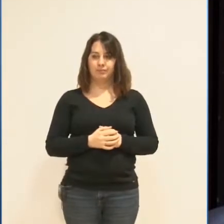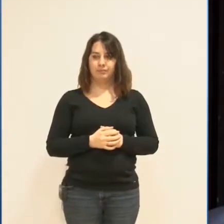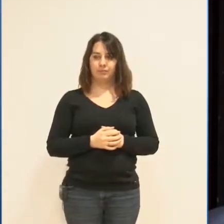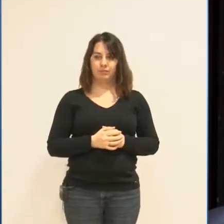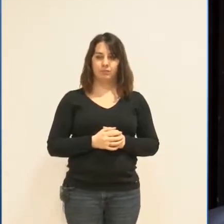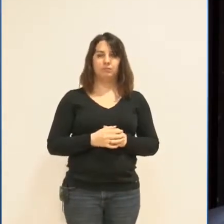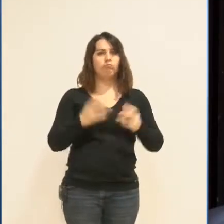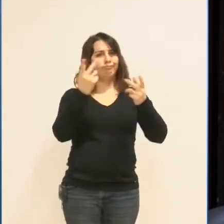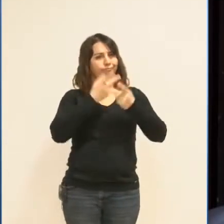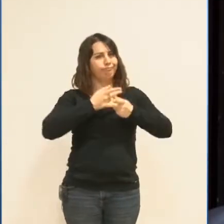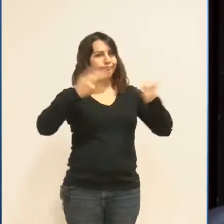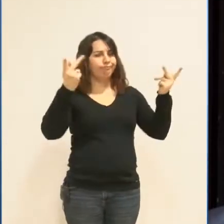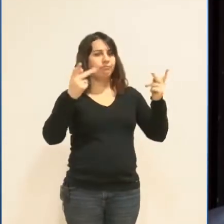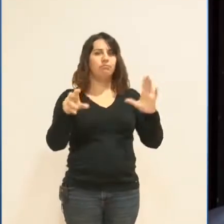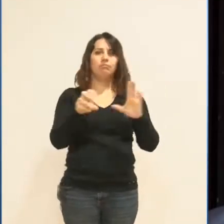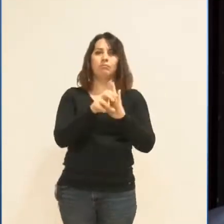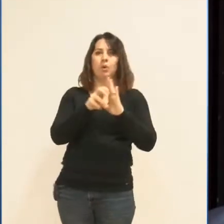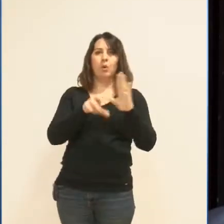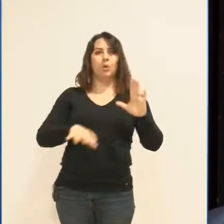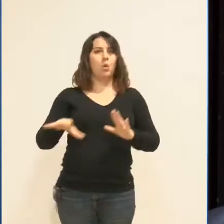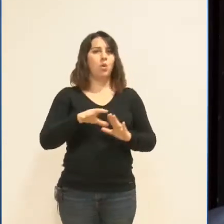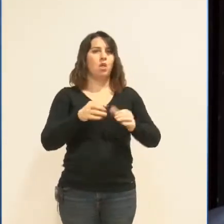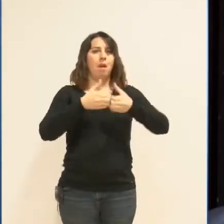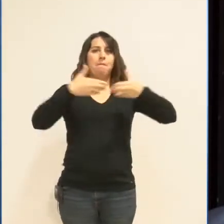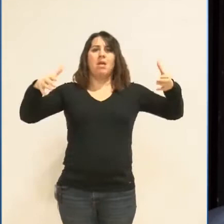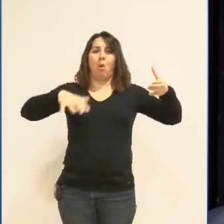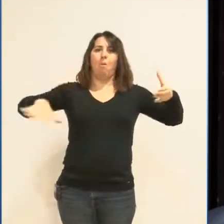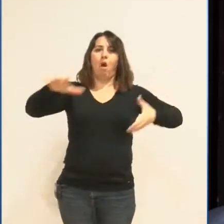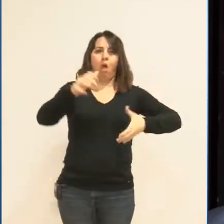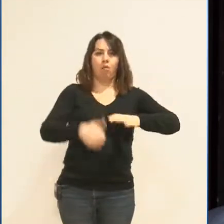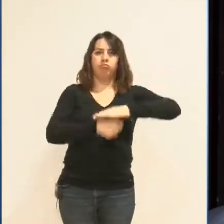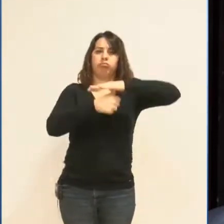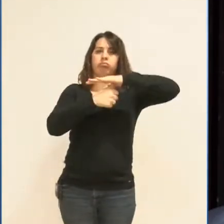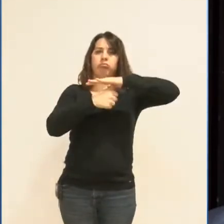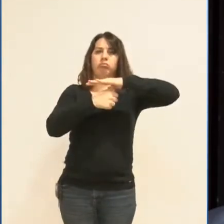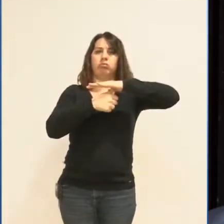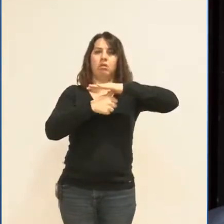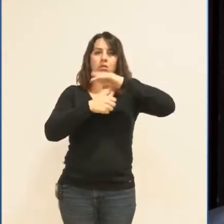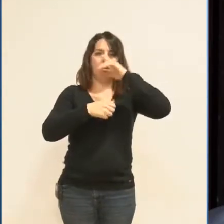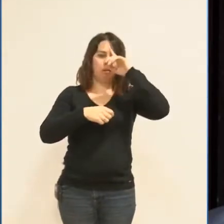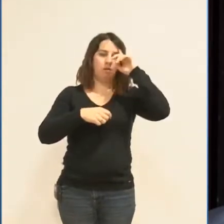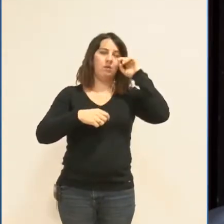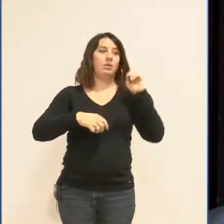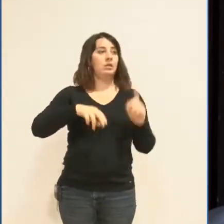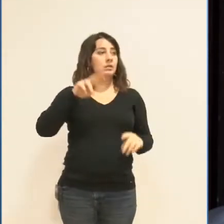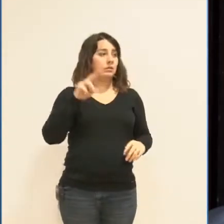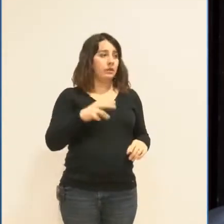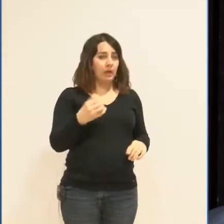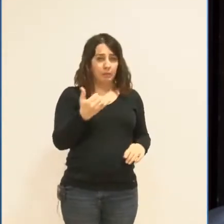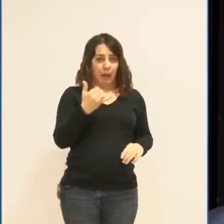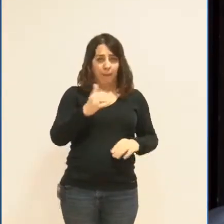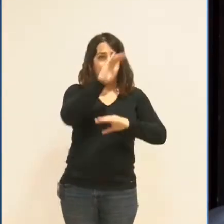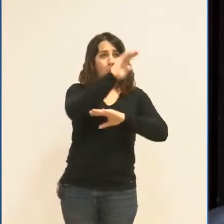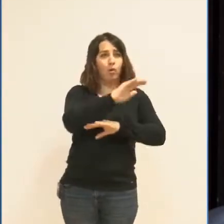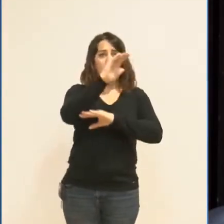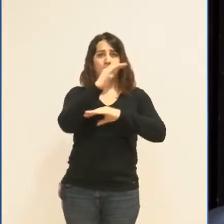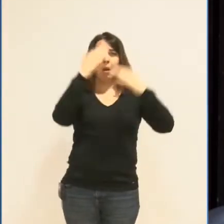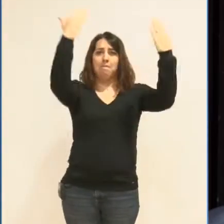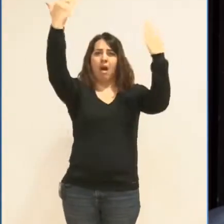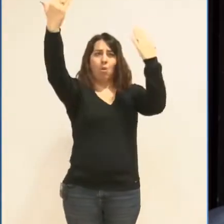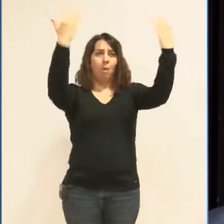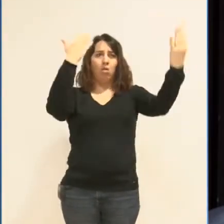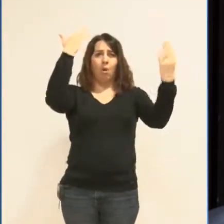Disons les choses, Grenoble est au cœur d'une grande métropole. Il ne servait à rien au final de protéger la ville des panneaux